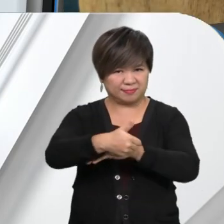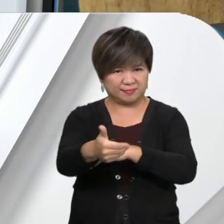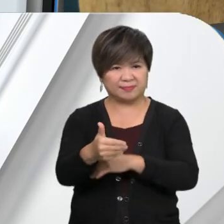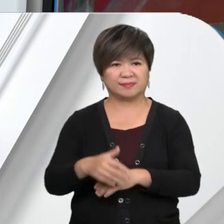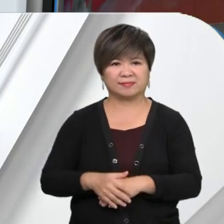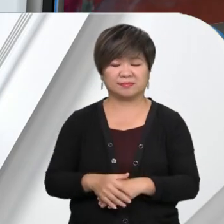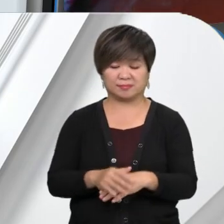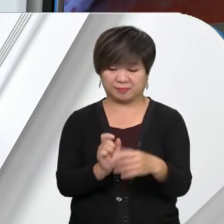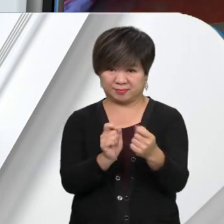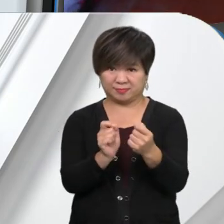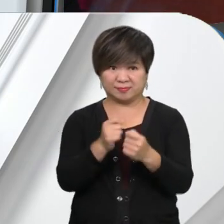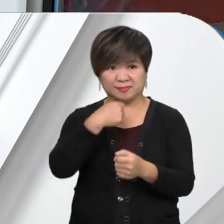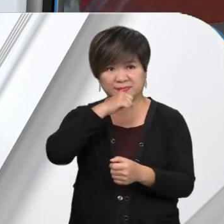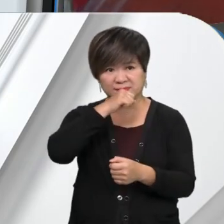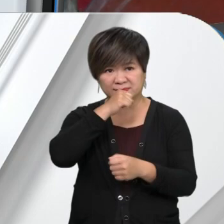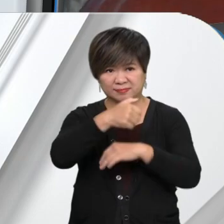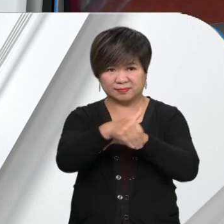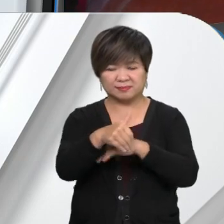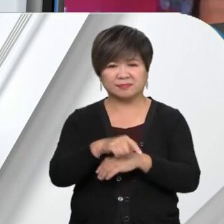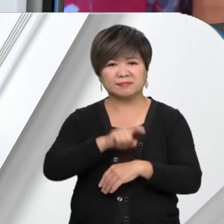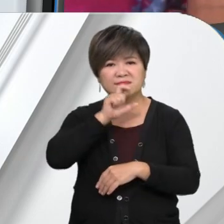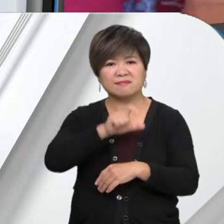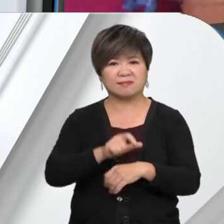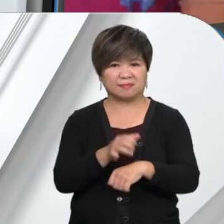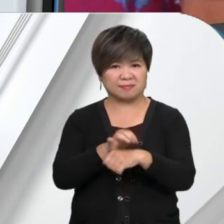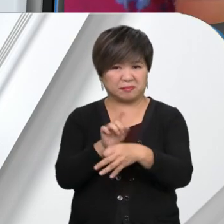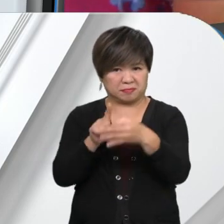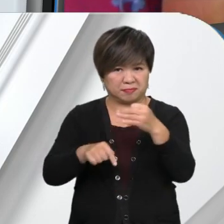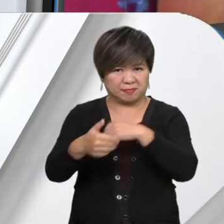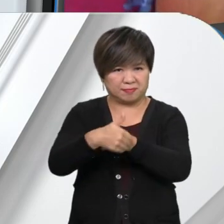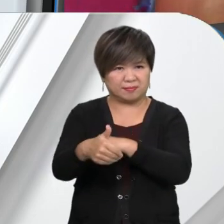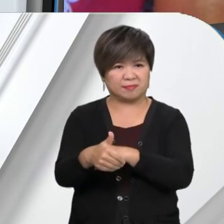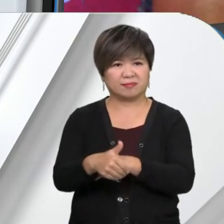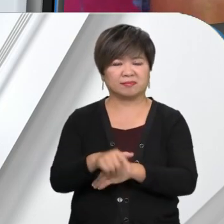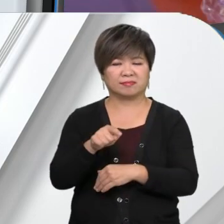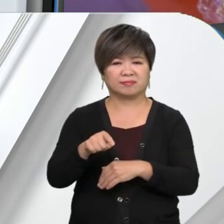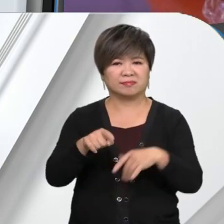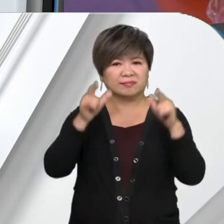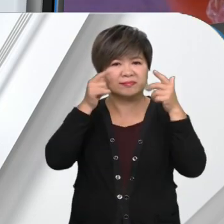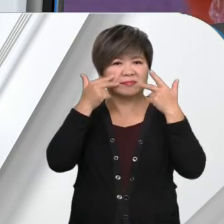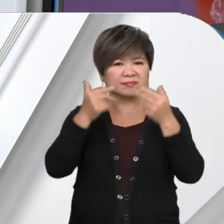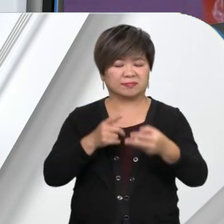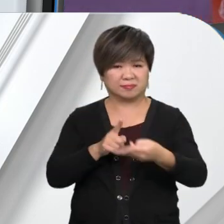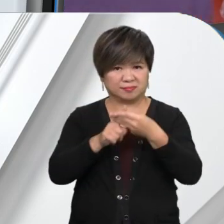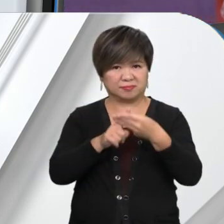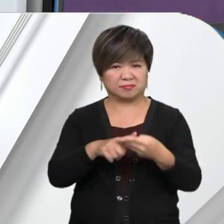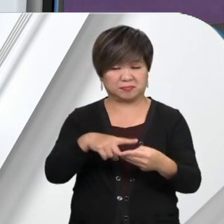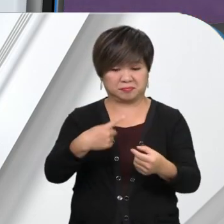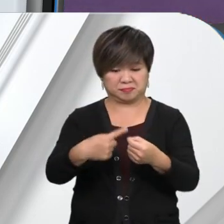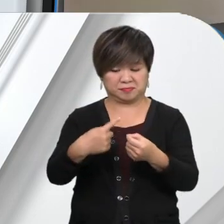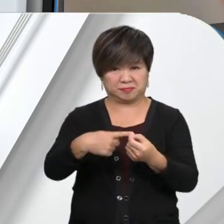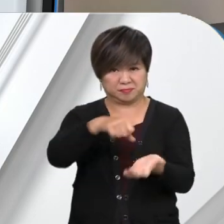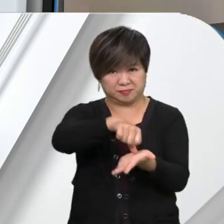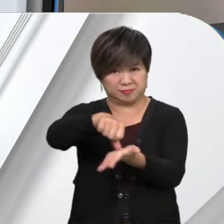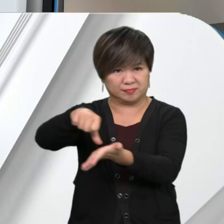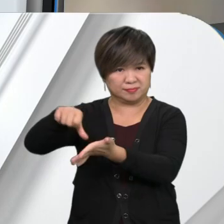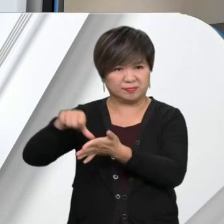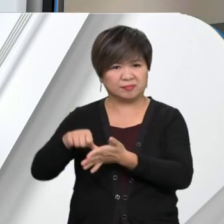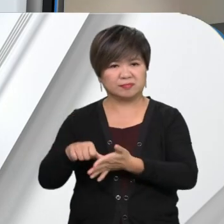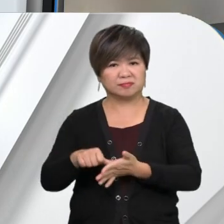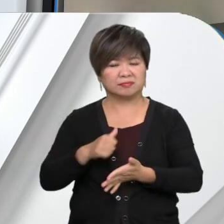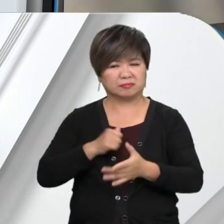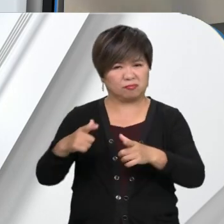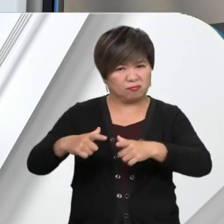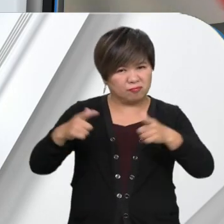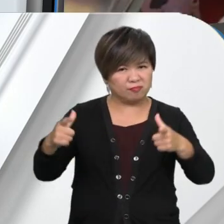村，国家富权的好老庄水丰村，是陆家主要的米产区。虽然讲种了几